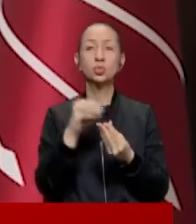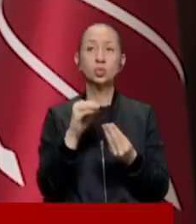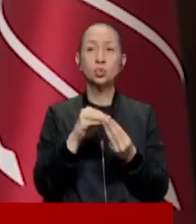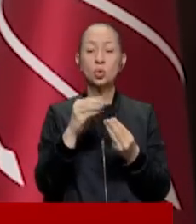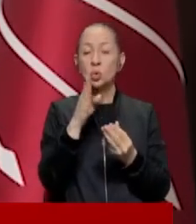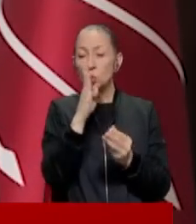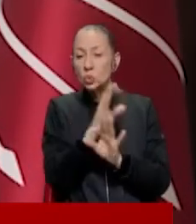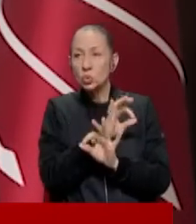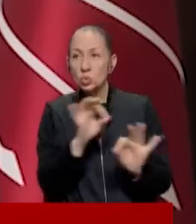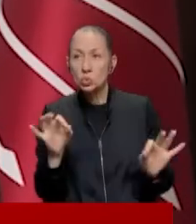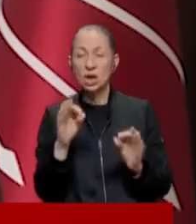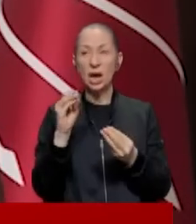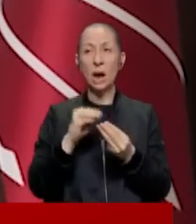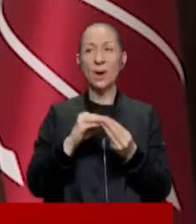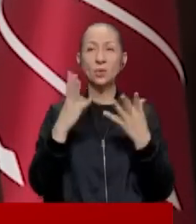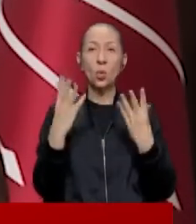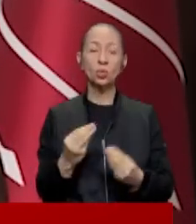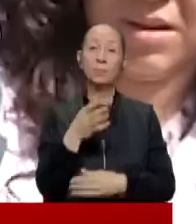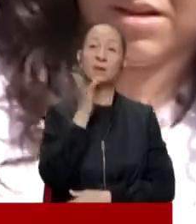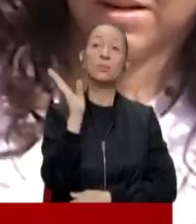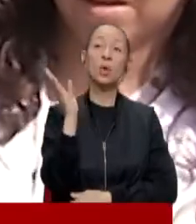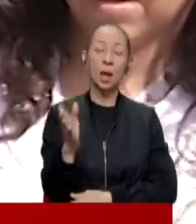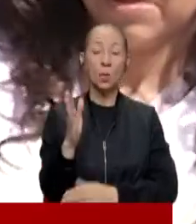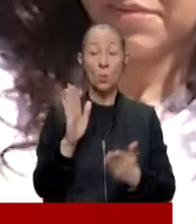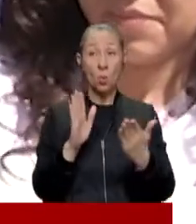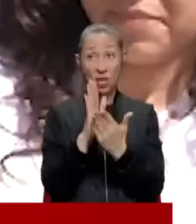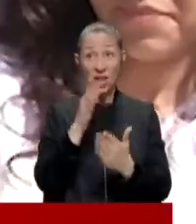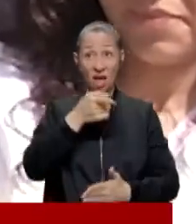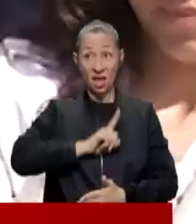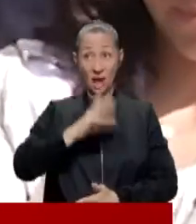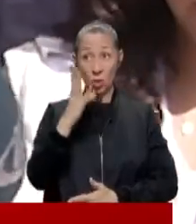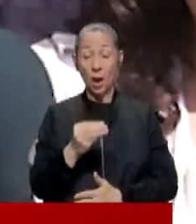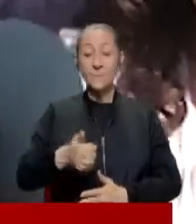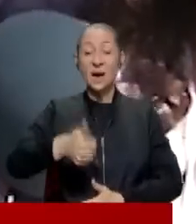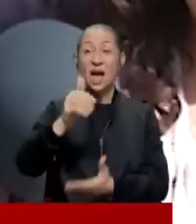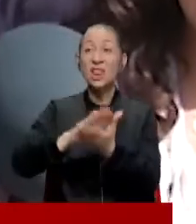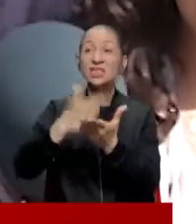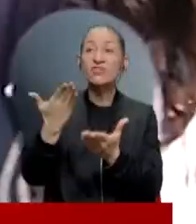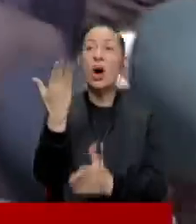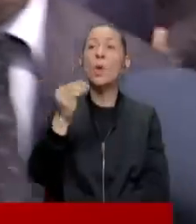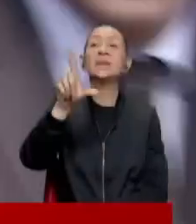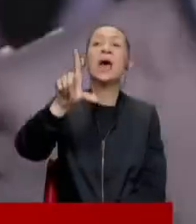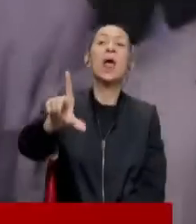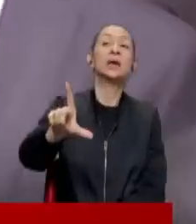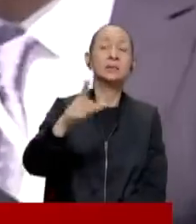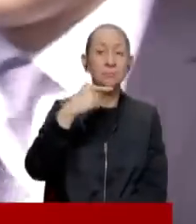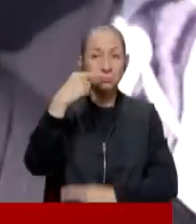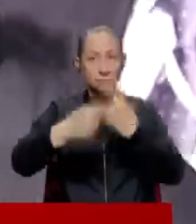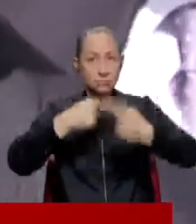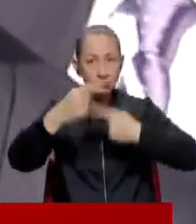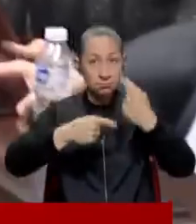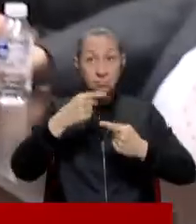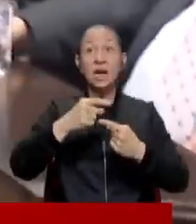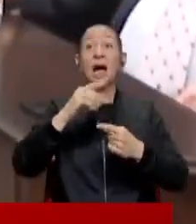suçsuzluk kabahat işlediklerini de bilmiyorlar muhalefet aday olurken bakanlıktan istifa etmeleri gerekirdi iddiasıyla